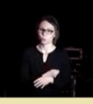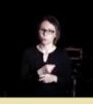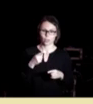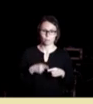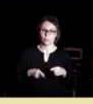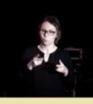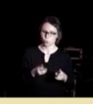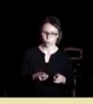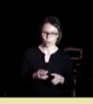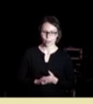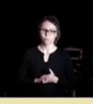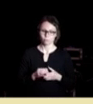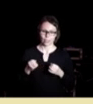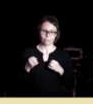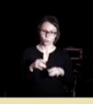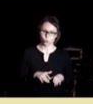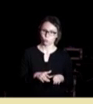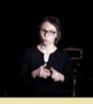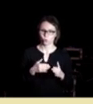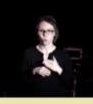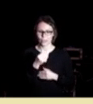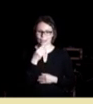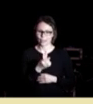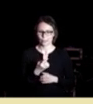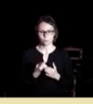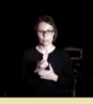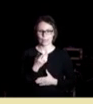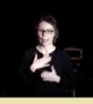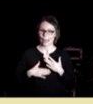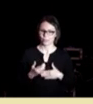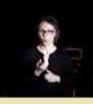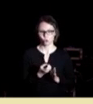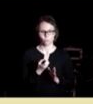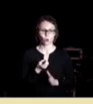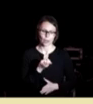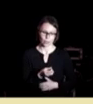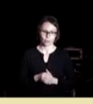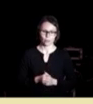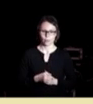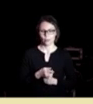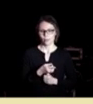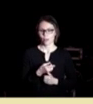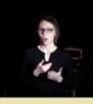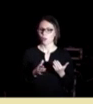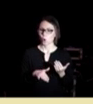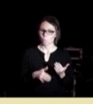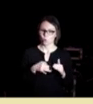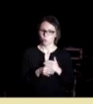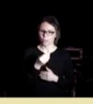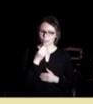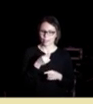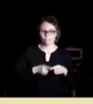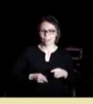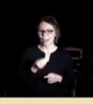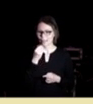injeksjonsmisbrukere så er infeksjoner og underernæring en særlig helseutfordring. Det handler både om underernæring